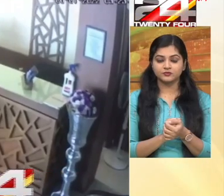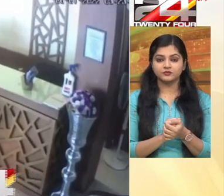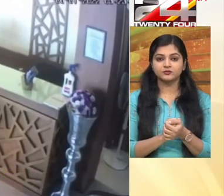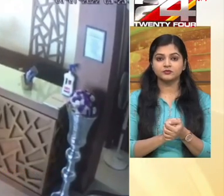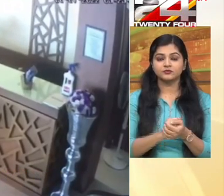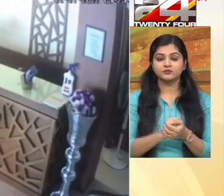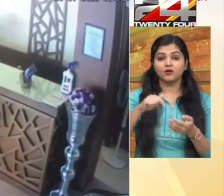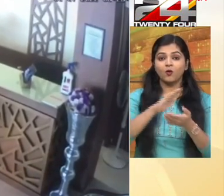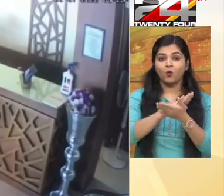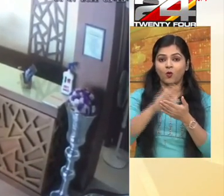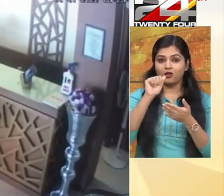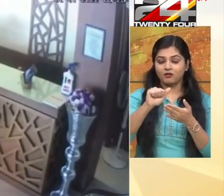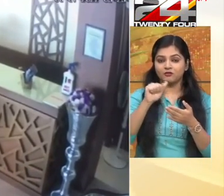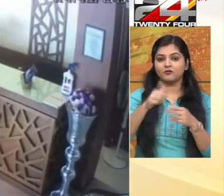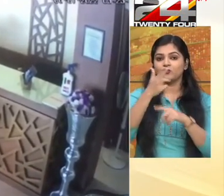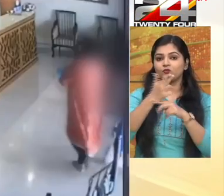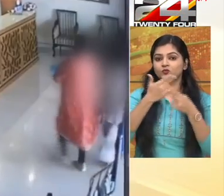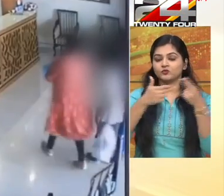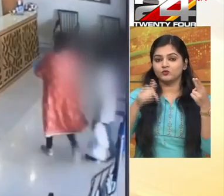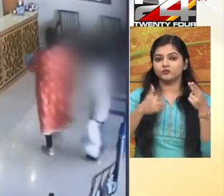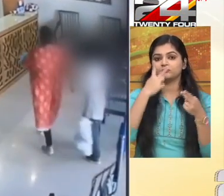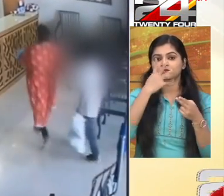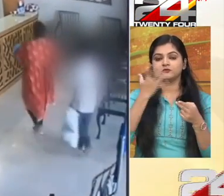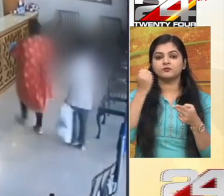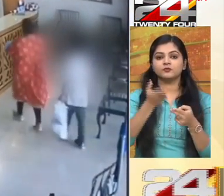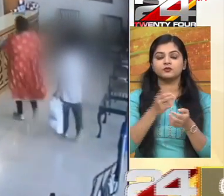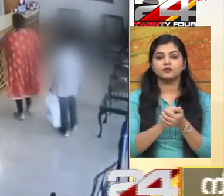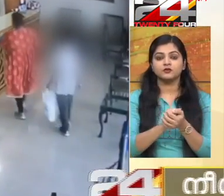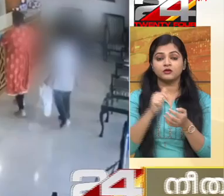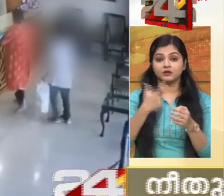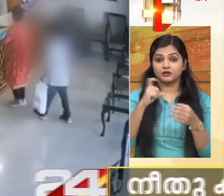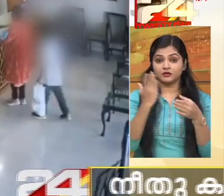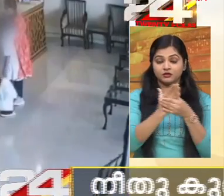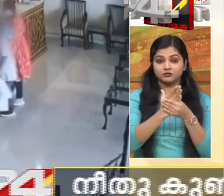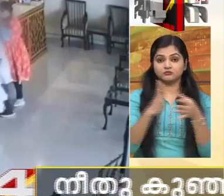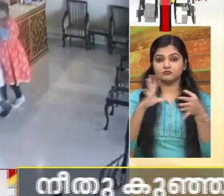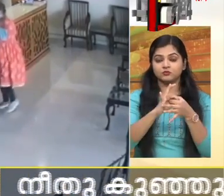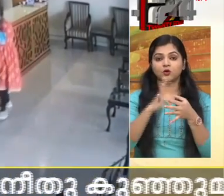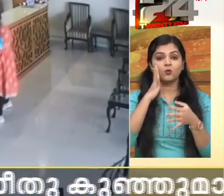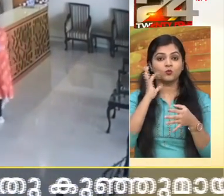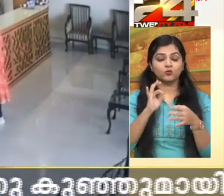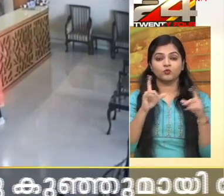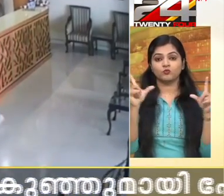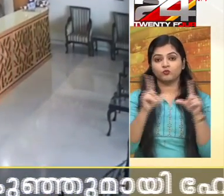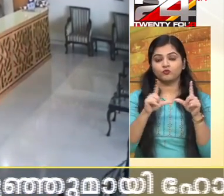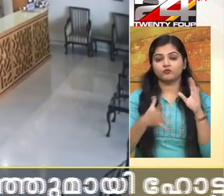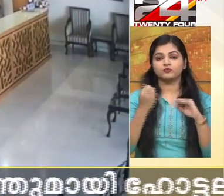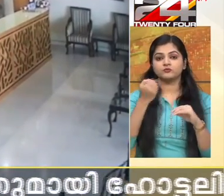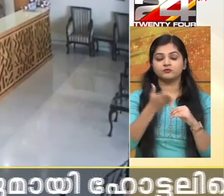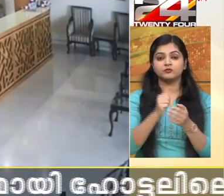ഉന്മേഷ, ഈ ഹോട്ടലിൽ നിന്നുള്ള ദൃശ്യങ്ങളാണ് നമ്മൾ പുറത്തുവിട്ടിരിക്കുന്നത്. ഈ കേസുമായി ബന്ധപ്പെട്ട ഏറെ നിർണായകമായ തെളിവ് കൂടിയാണത്. എന്തായാലും കേസന്വേഷണവുമായി